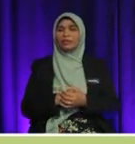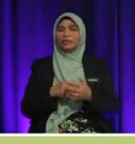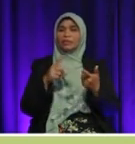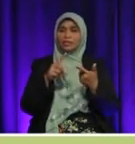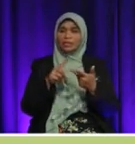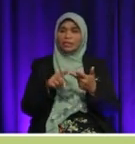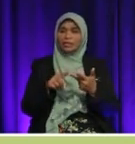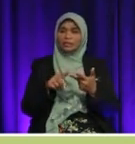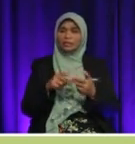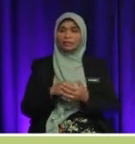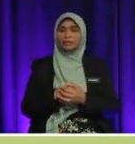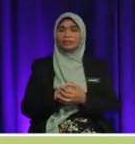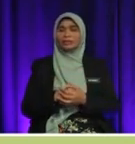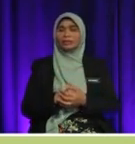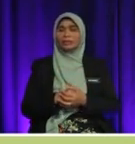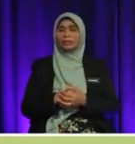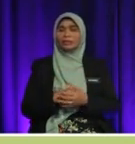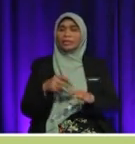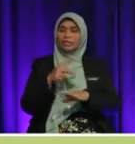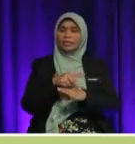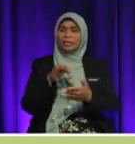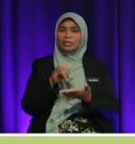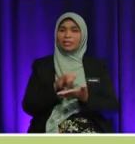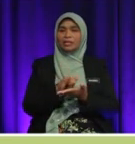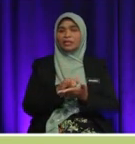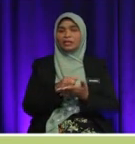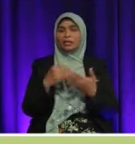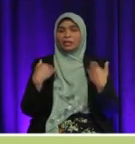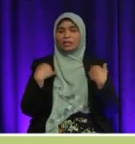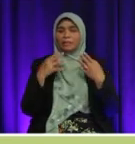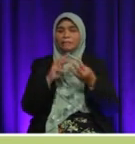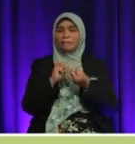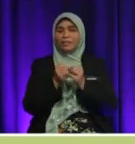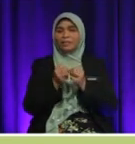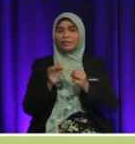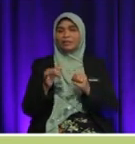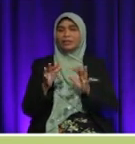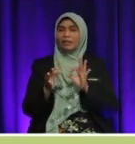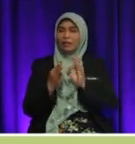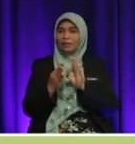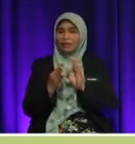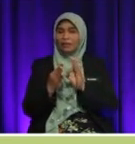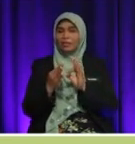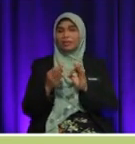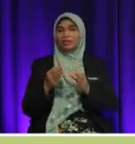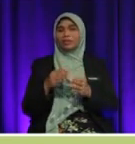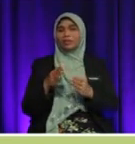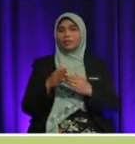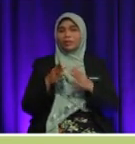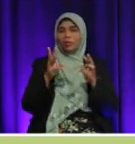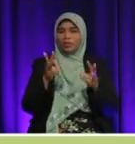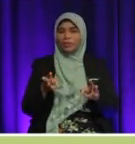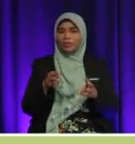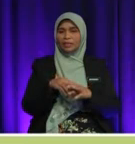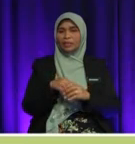Seterusnya, perumitan. Pada ketika ini ada wujud masalah yang dihadapi oleh watak dalam cerita. Ada